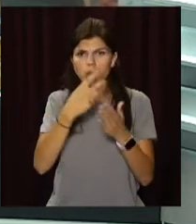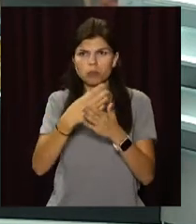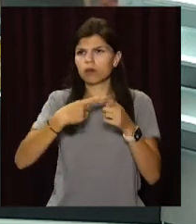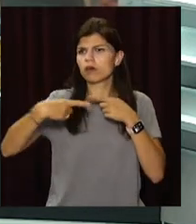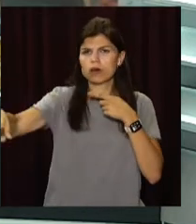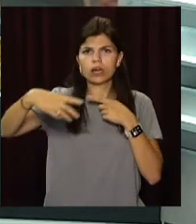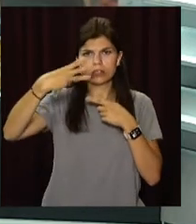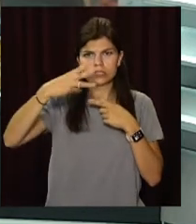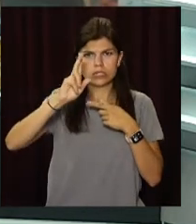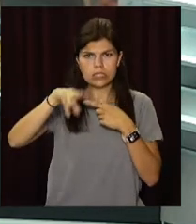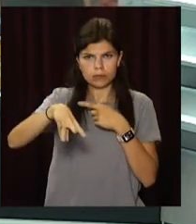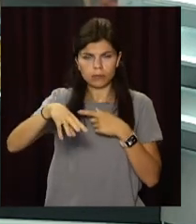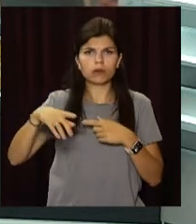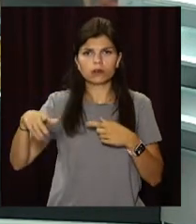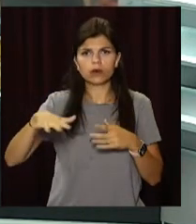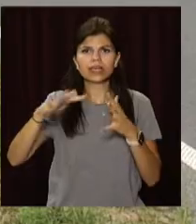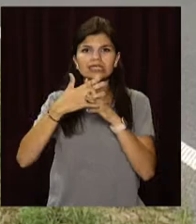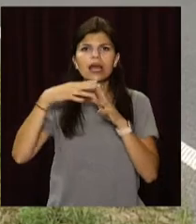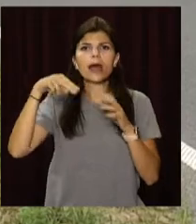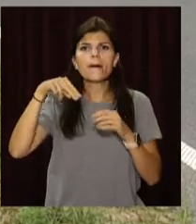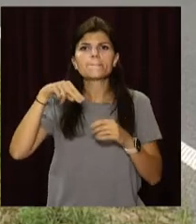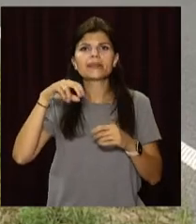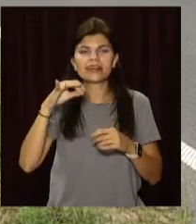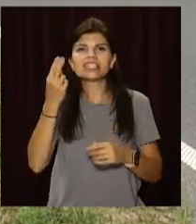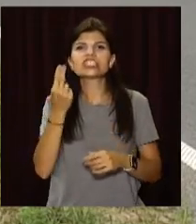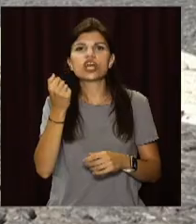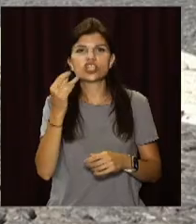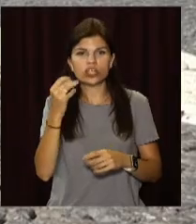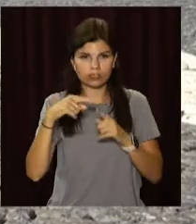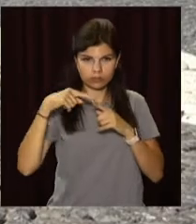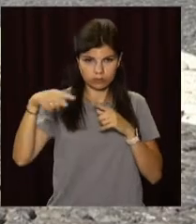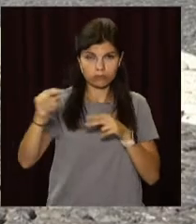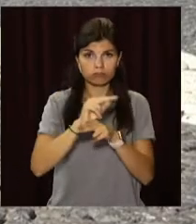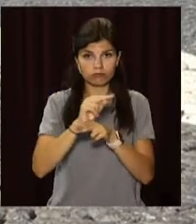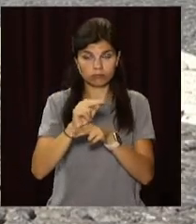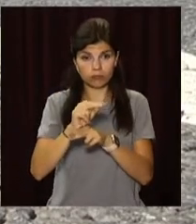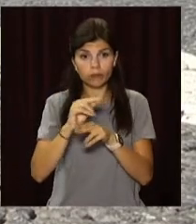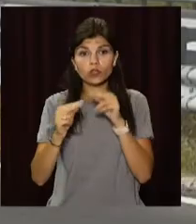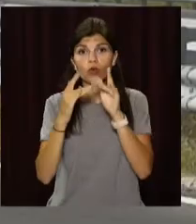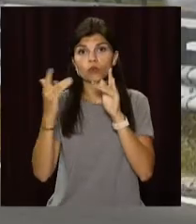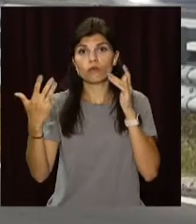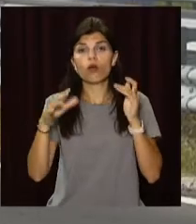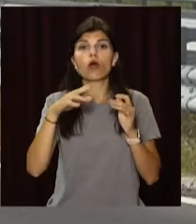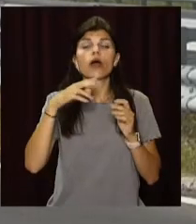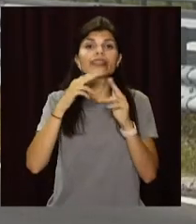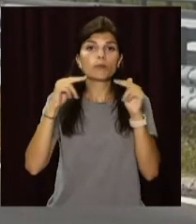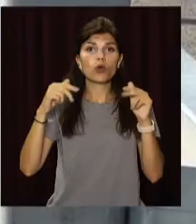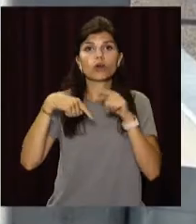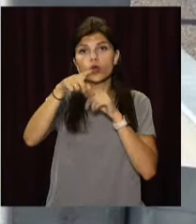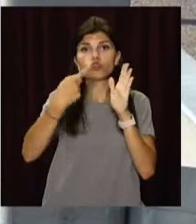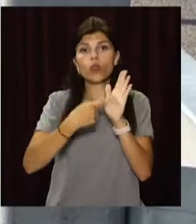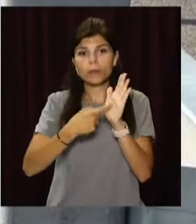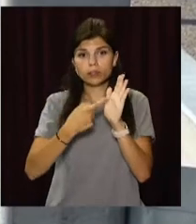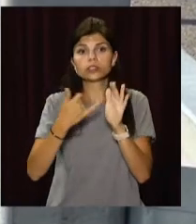кілометрів. Сучасну дорогу зводять неподалік сіл Петриківщини та Царичанщини. Вже готовий міст через канал Дніпро-Донбас, і техніка працює